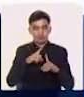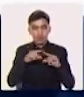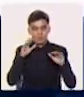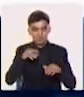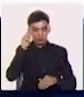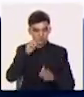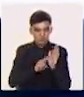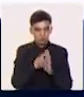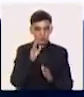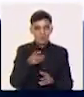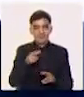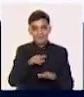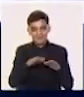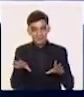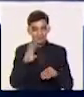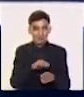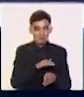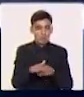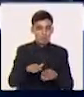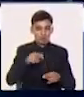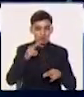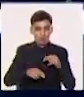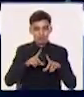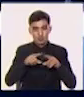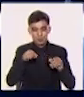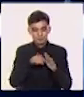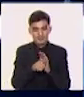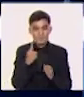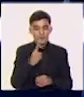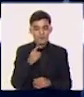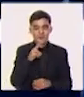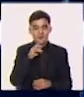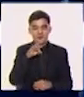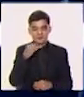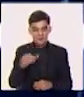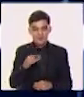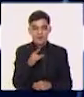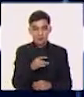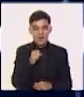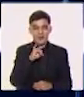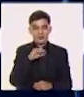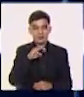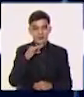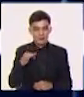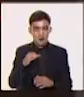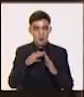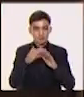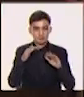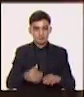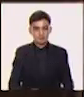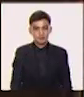алады. Оқушылар үшін барлық жағдай жасалған мектептердің бірі Қарасай ауданы Әйтей ауылында ашылды.